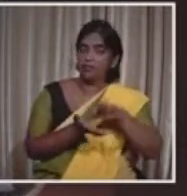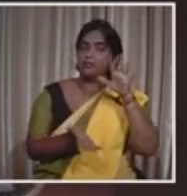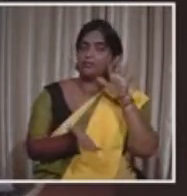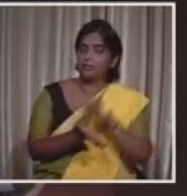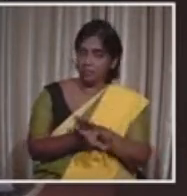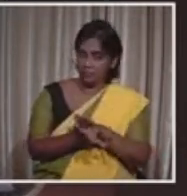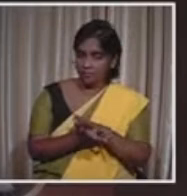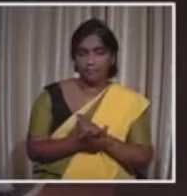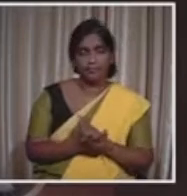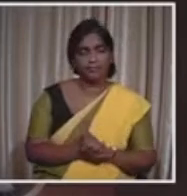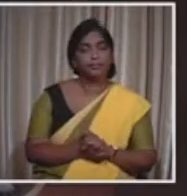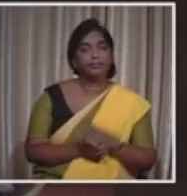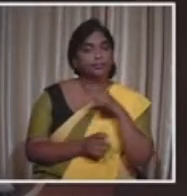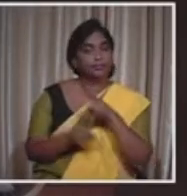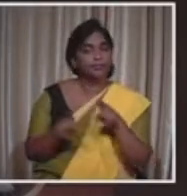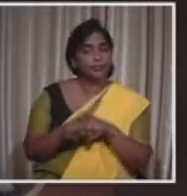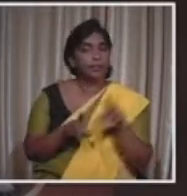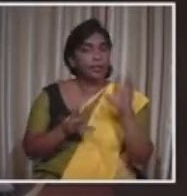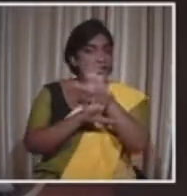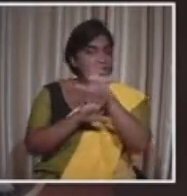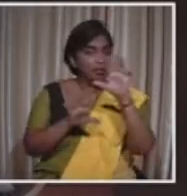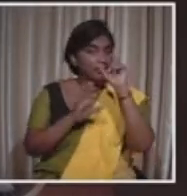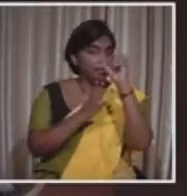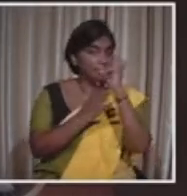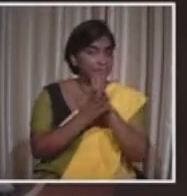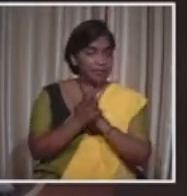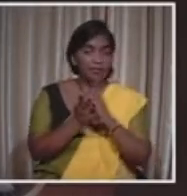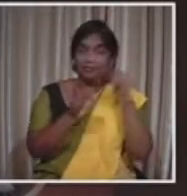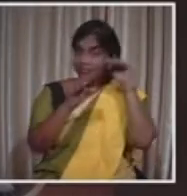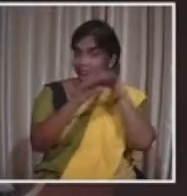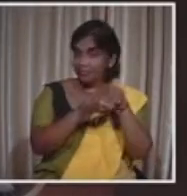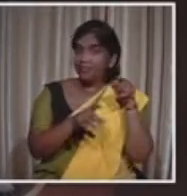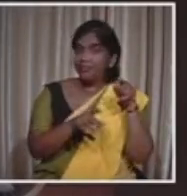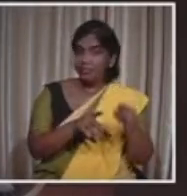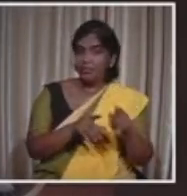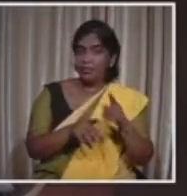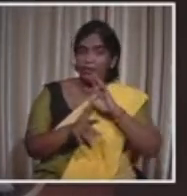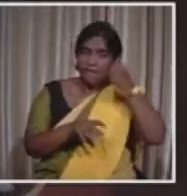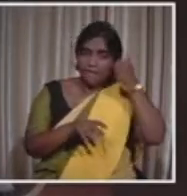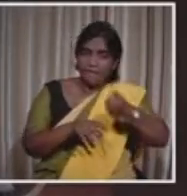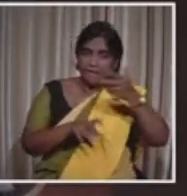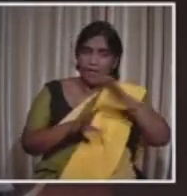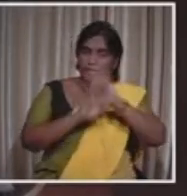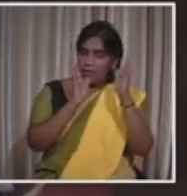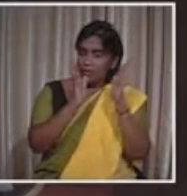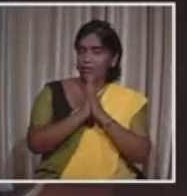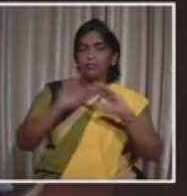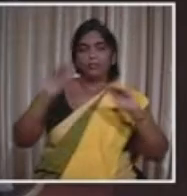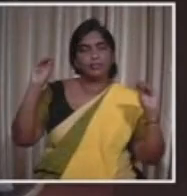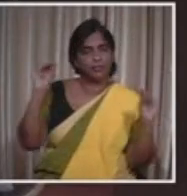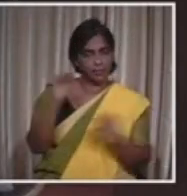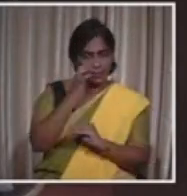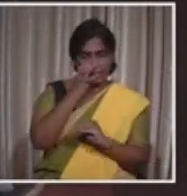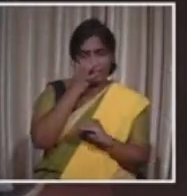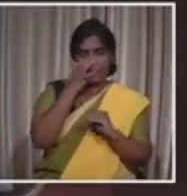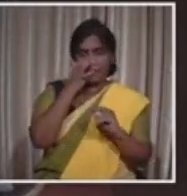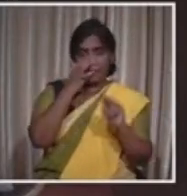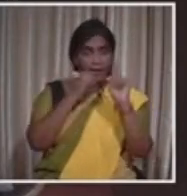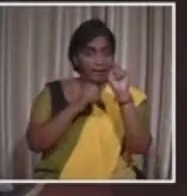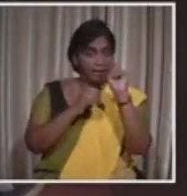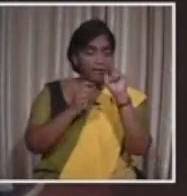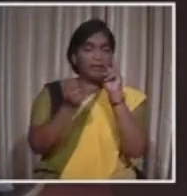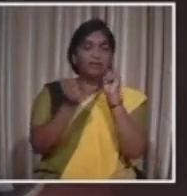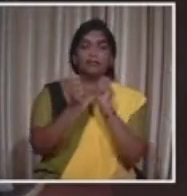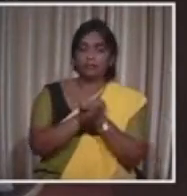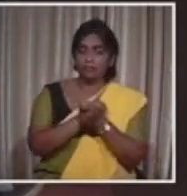කරමු ඒ වගේම 19 වෙනි සංශෝධනයේ අඩංගු ගුණාංගයන් සියල්ලක්ම ඇතුල් කරලා 20 වෙනි